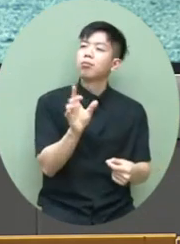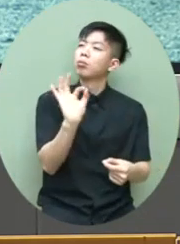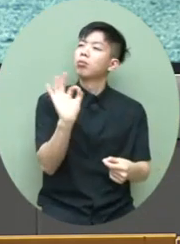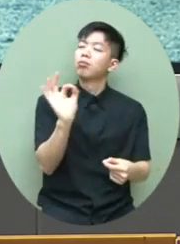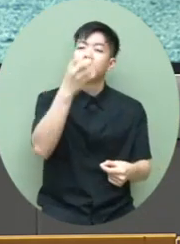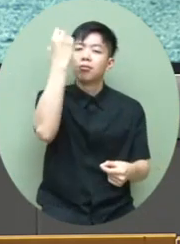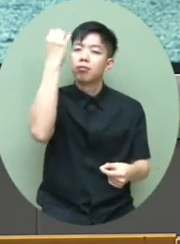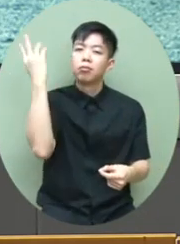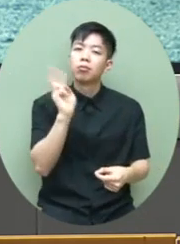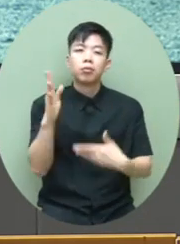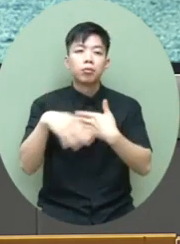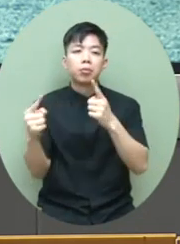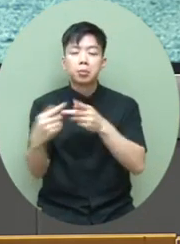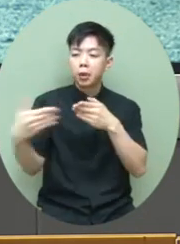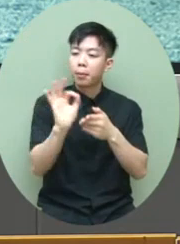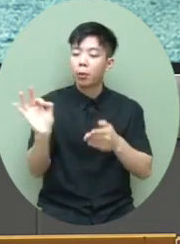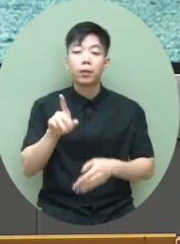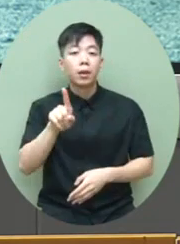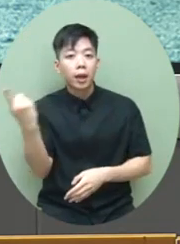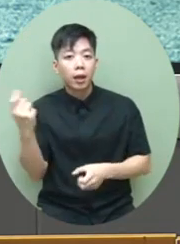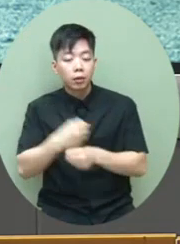看他周圍的人士有沒有其他的個案咯。